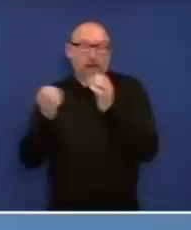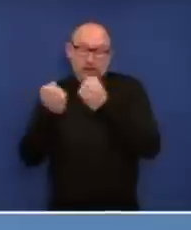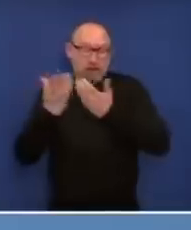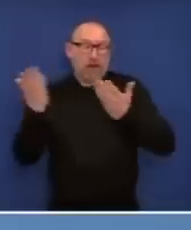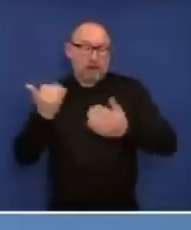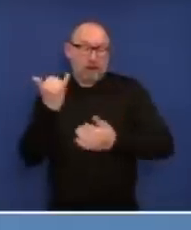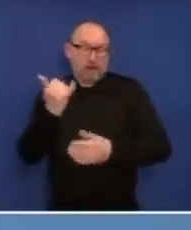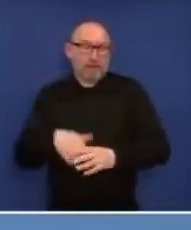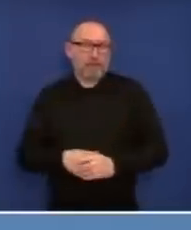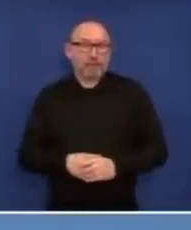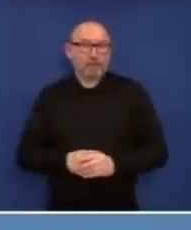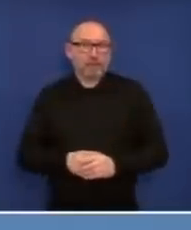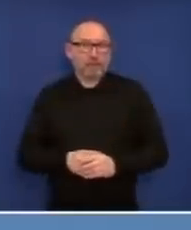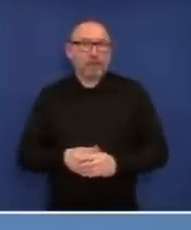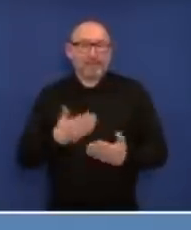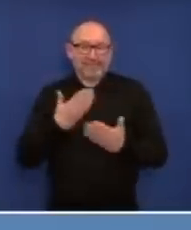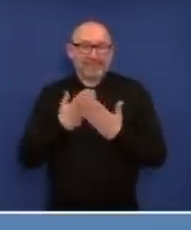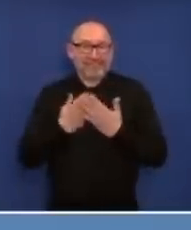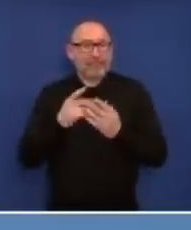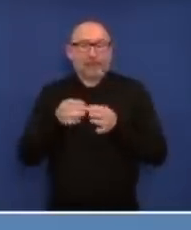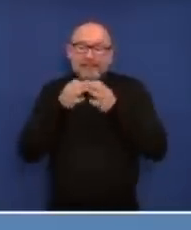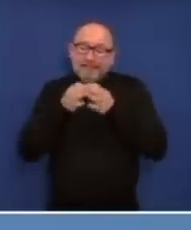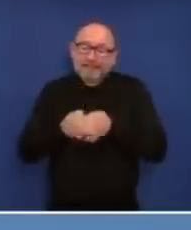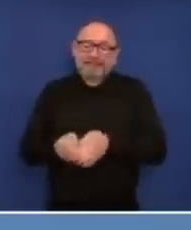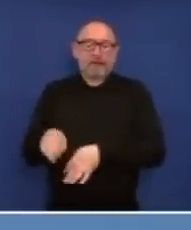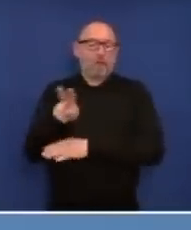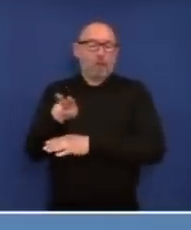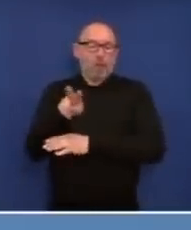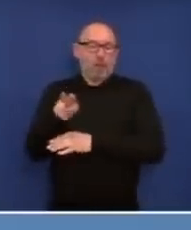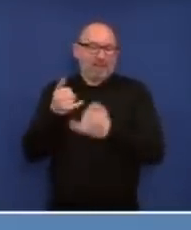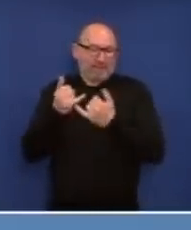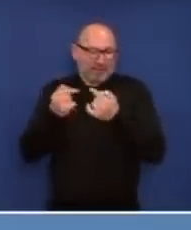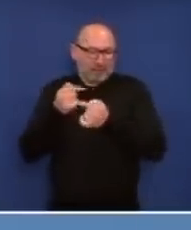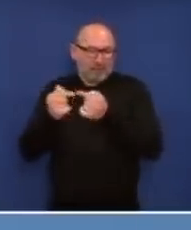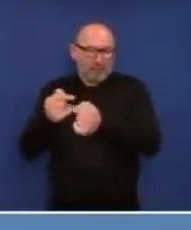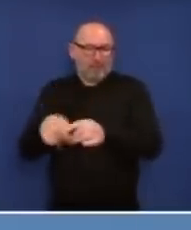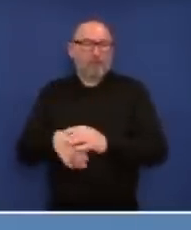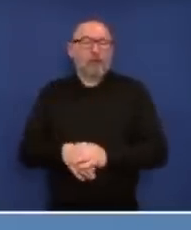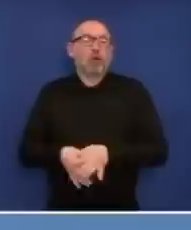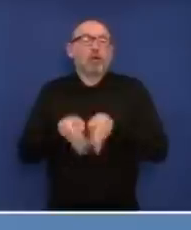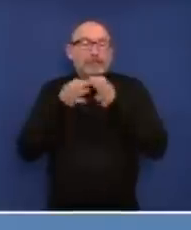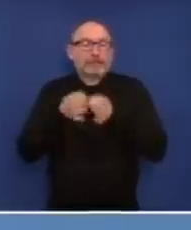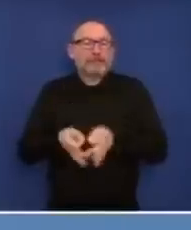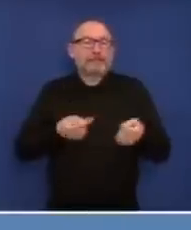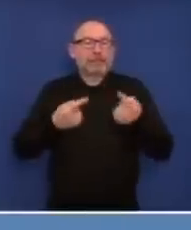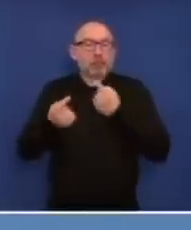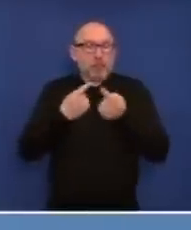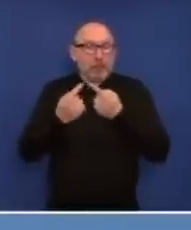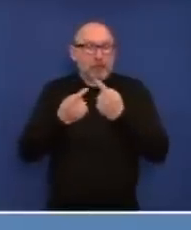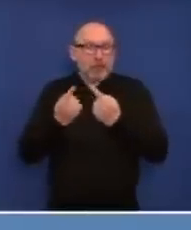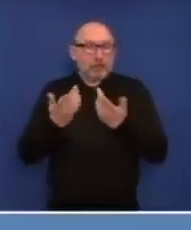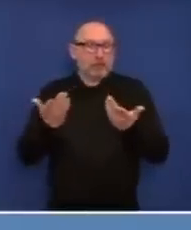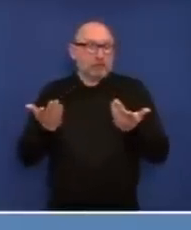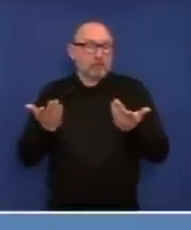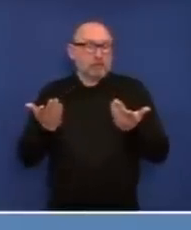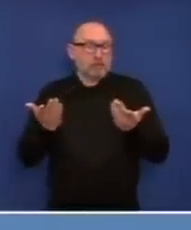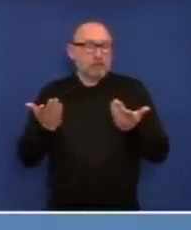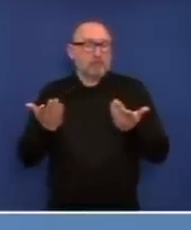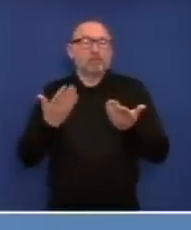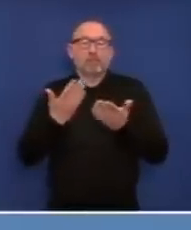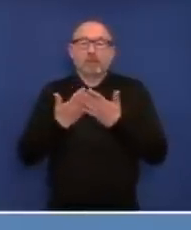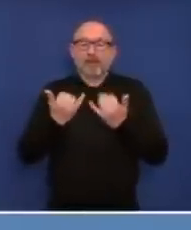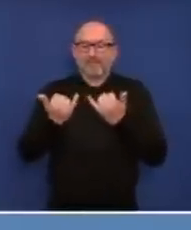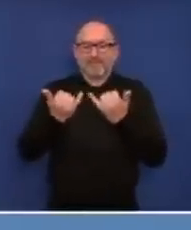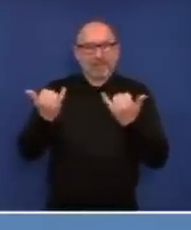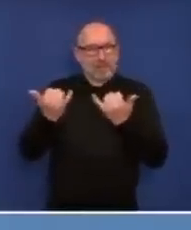wir intensiv im Blick behalten. Und natürlich gibt es auch intensive Gespräche über die Frage, wie es